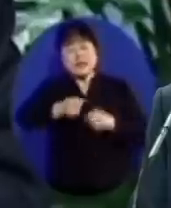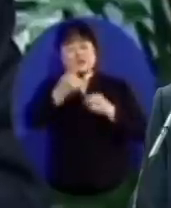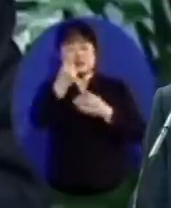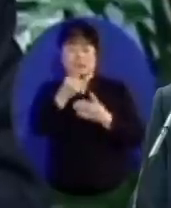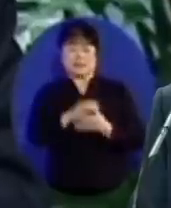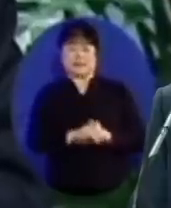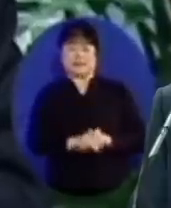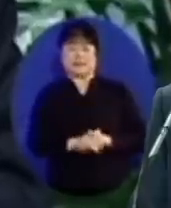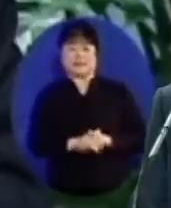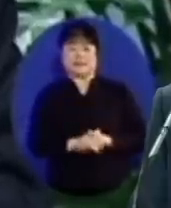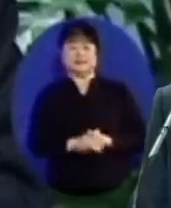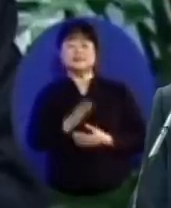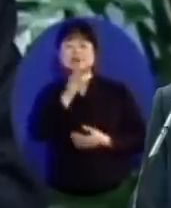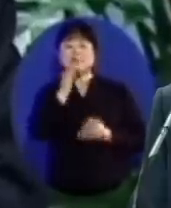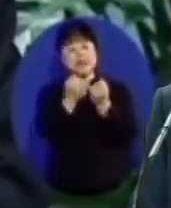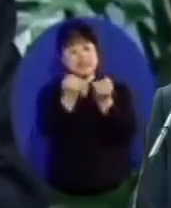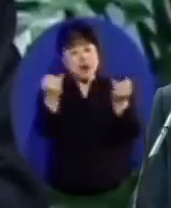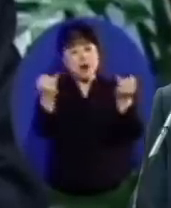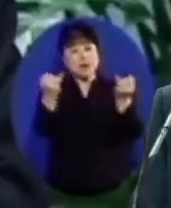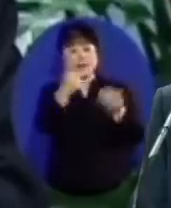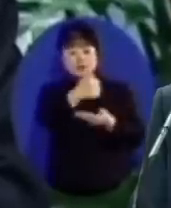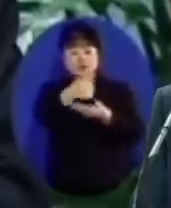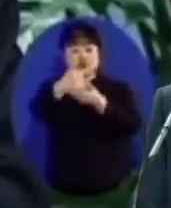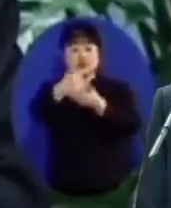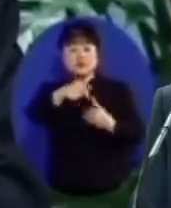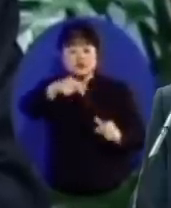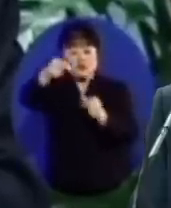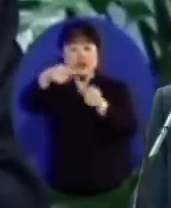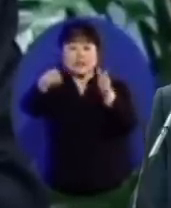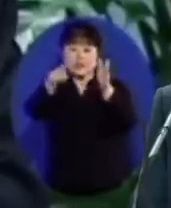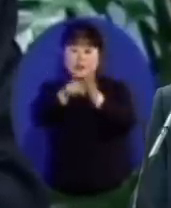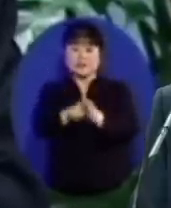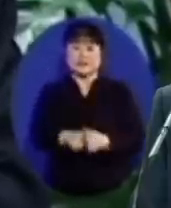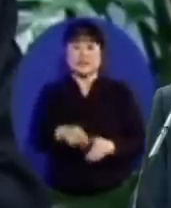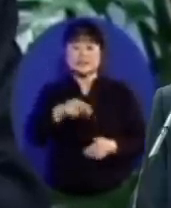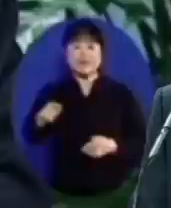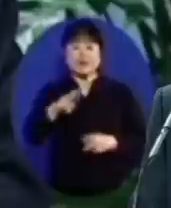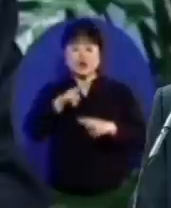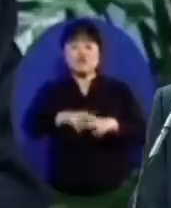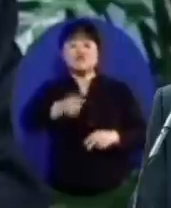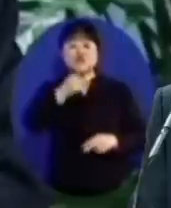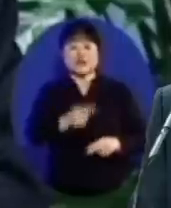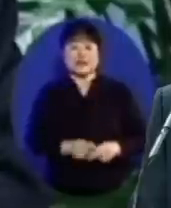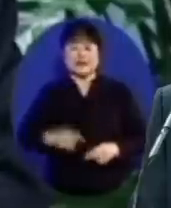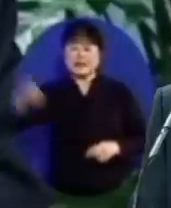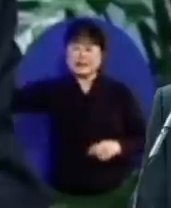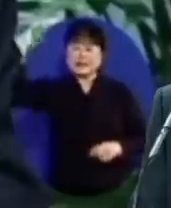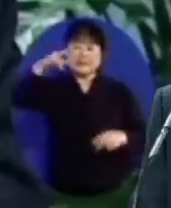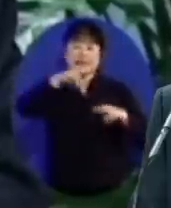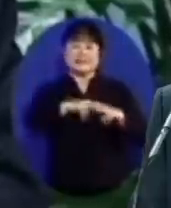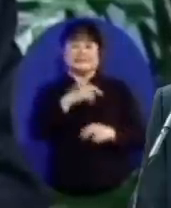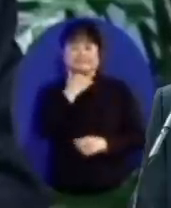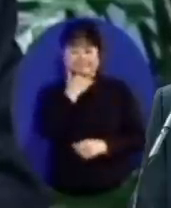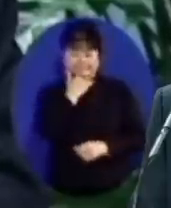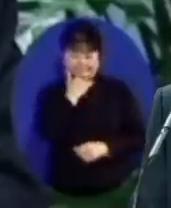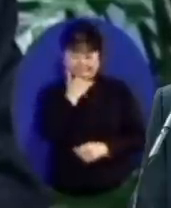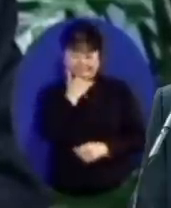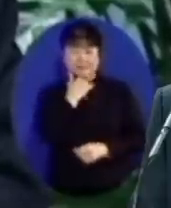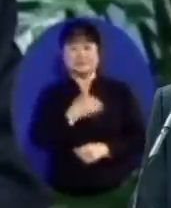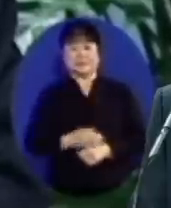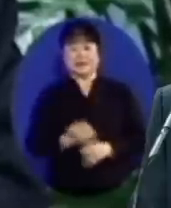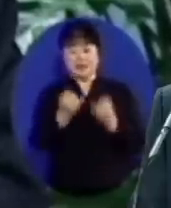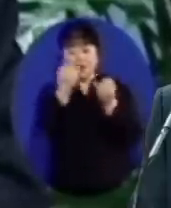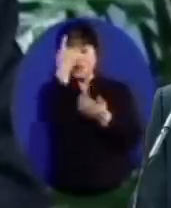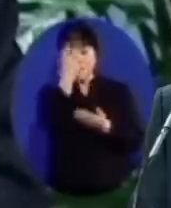것입니다. 그런데 그 여인을 주님께서 구원하기 위해서 사마리아 우물가에 땡볕에 앉아 기다린 것입니다. 그리고 그